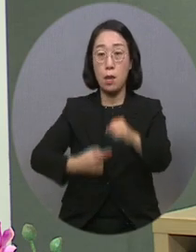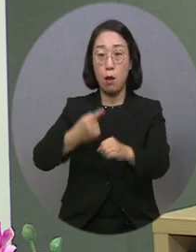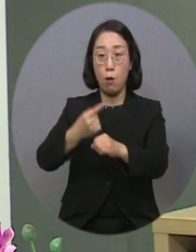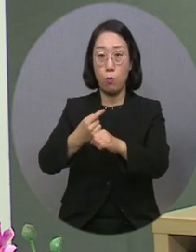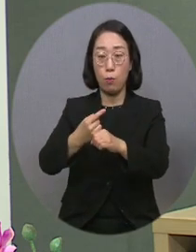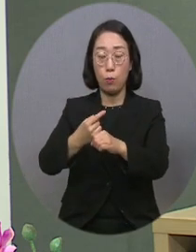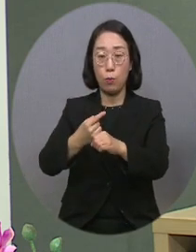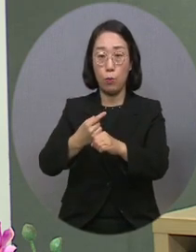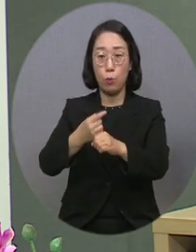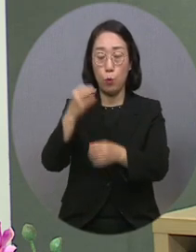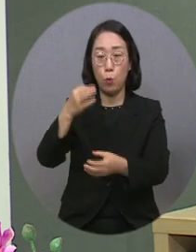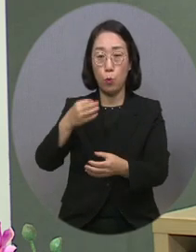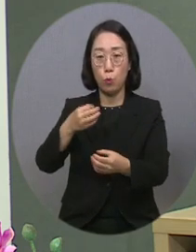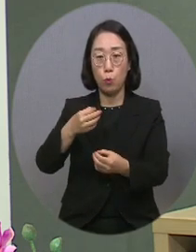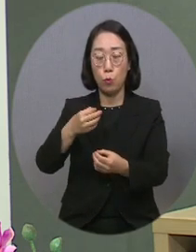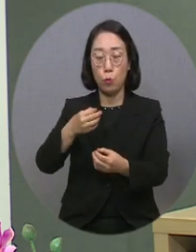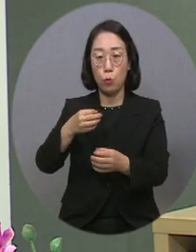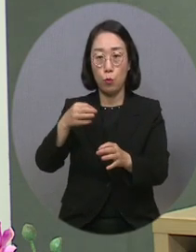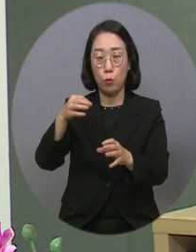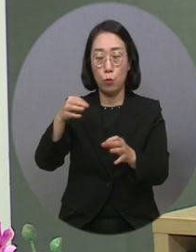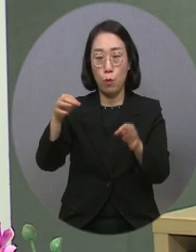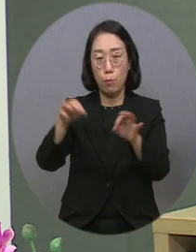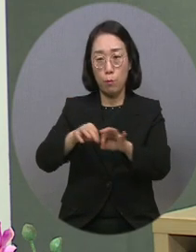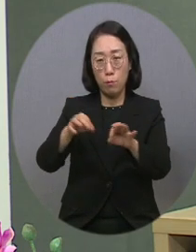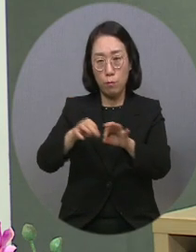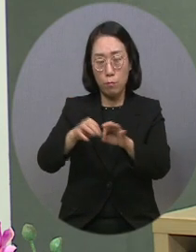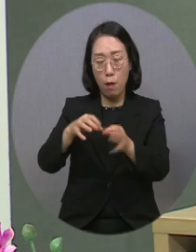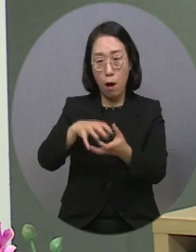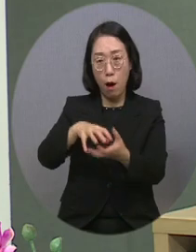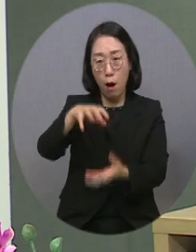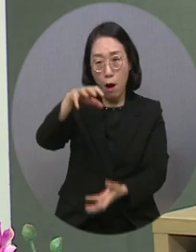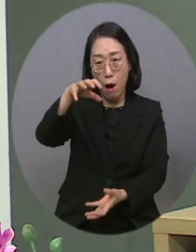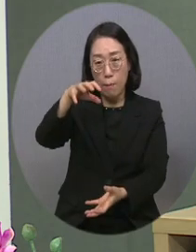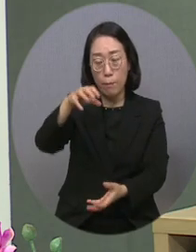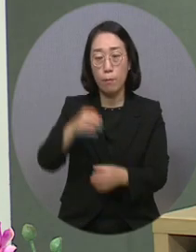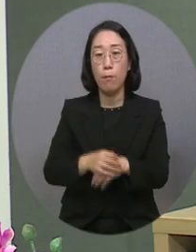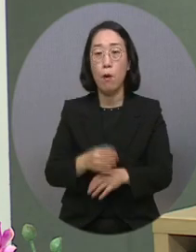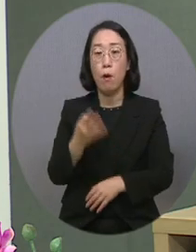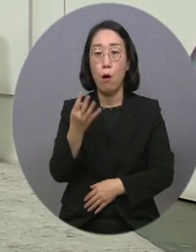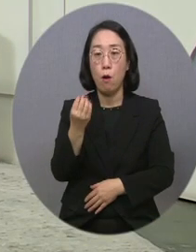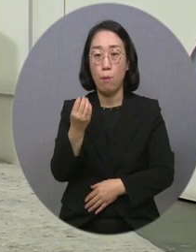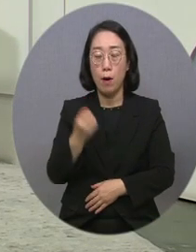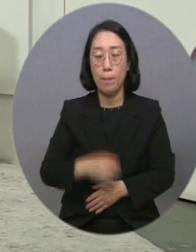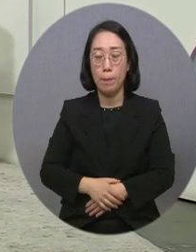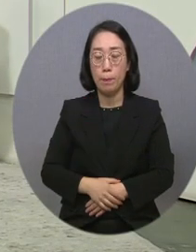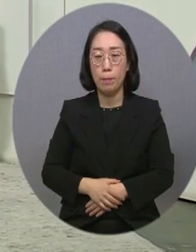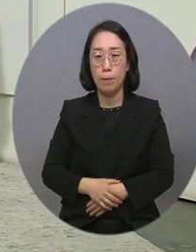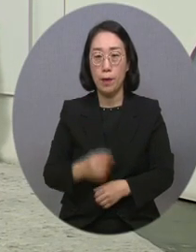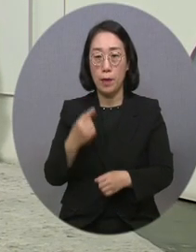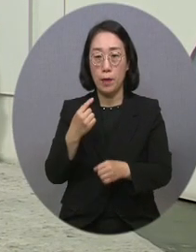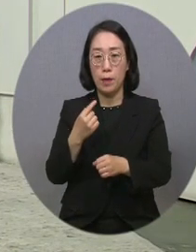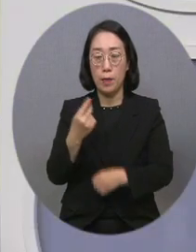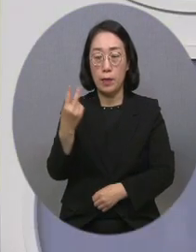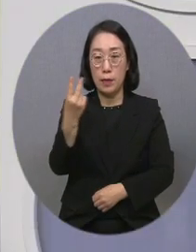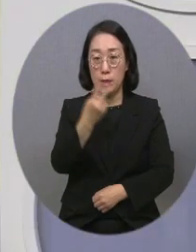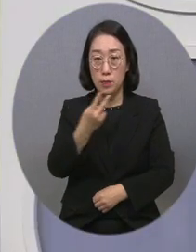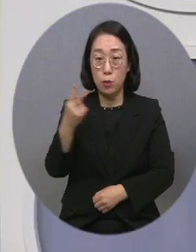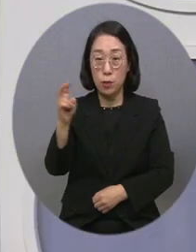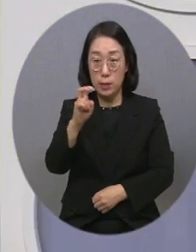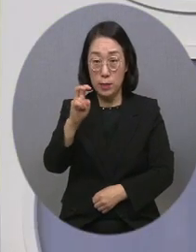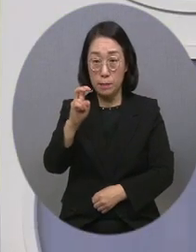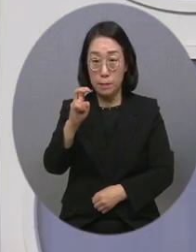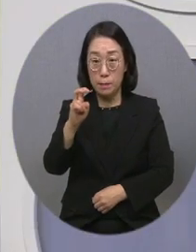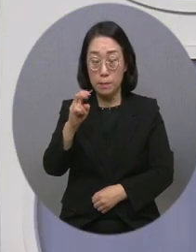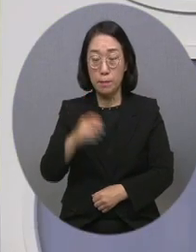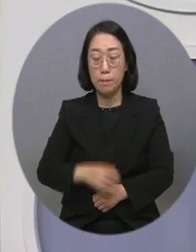재원 확보를 어느 정도 아까 8천억 이상 예. 얘기하시던데. 작년 2020년에